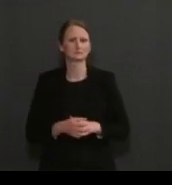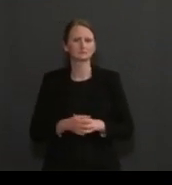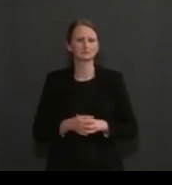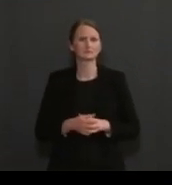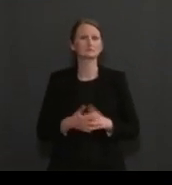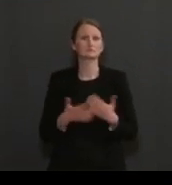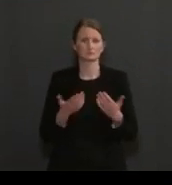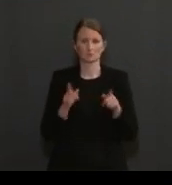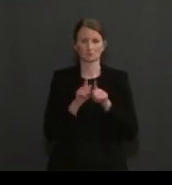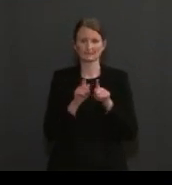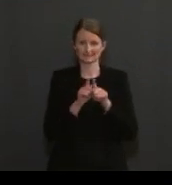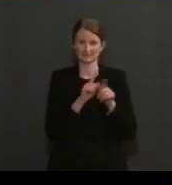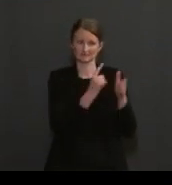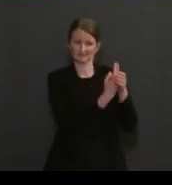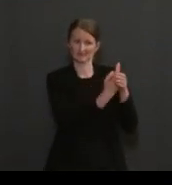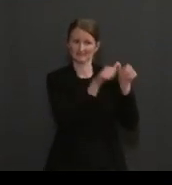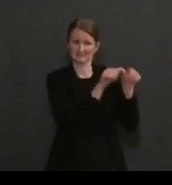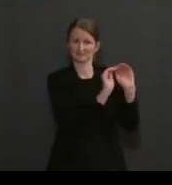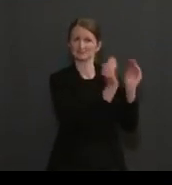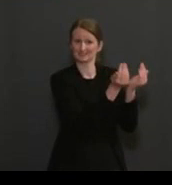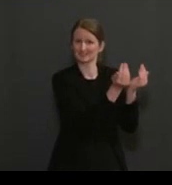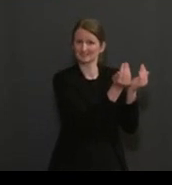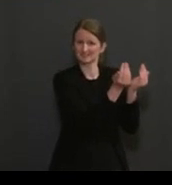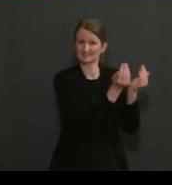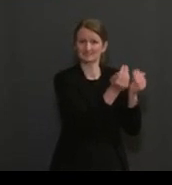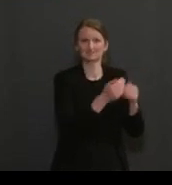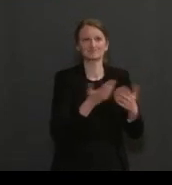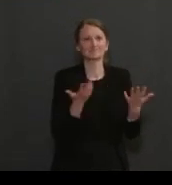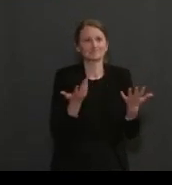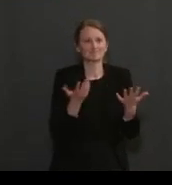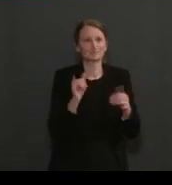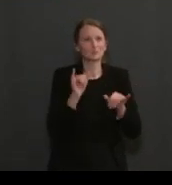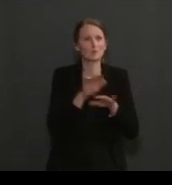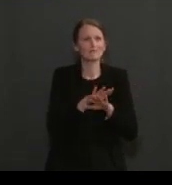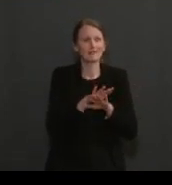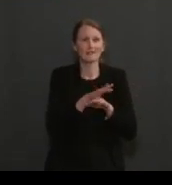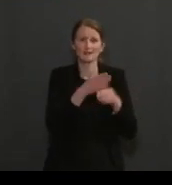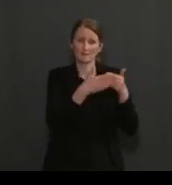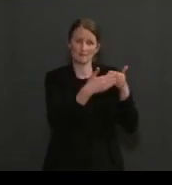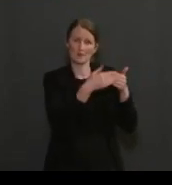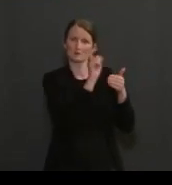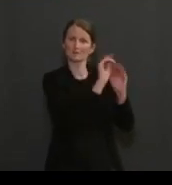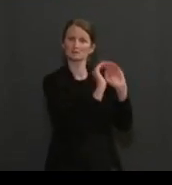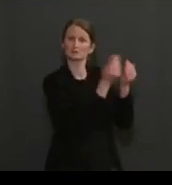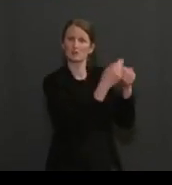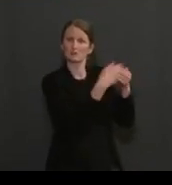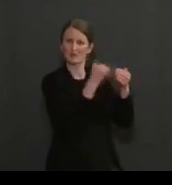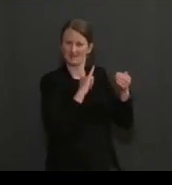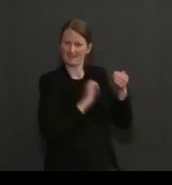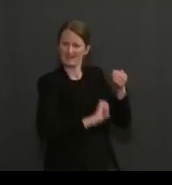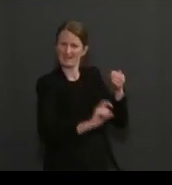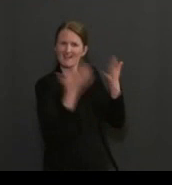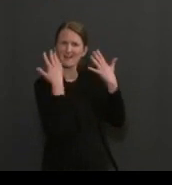de l'habitation, on peut simplement y apposer au bas de la porte le genre de boudin que vous connaissez tous et qui évite l'arrivée d'air froid